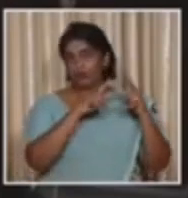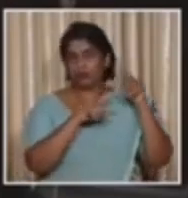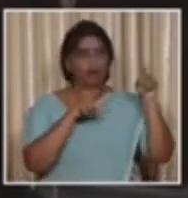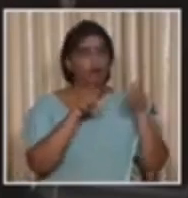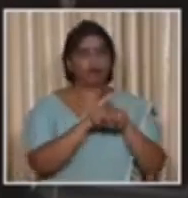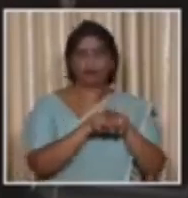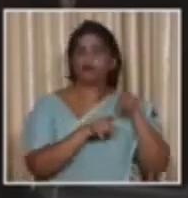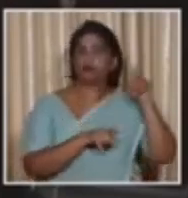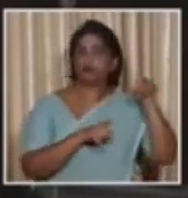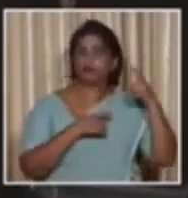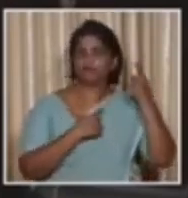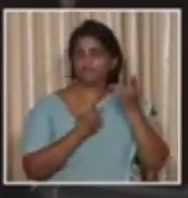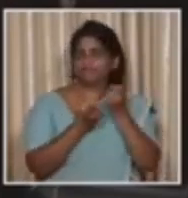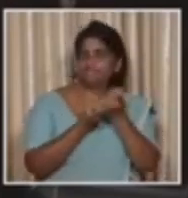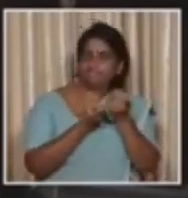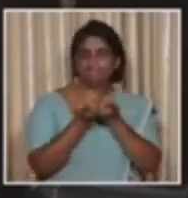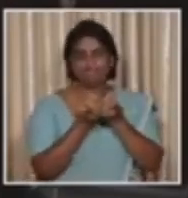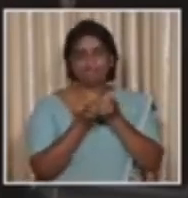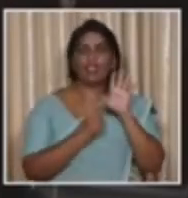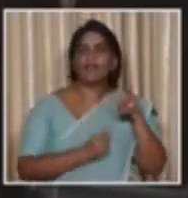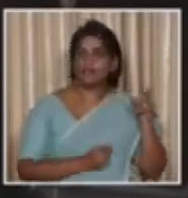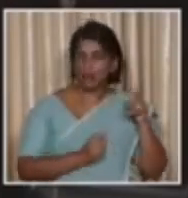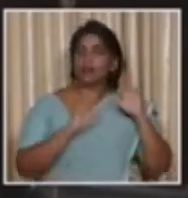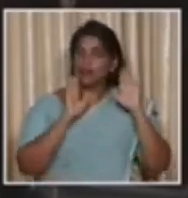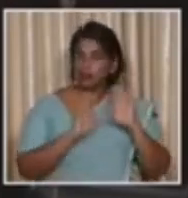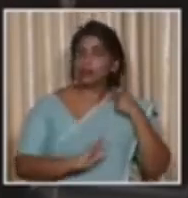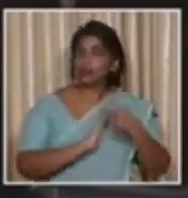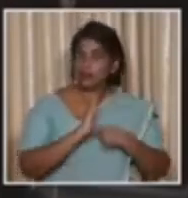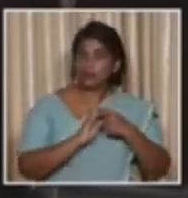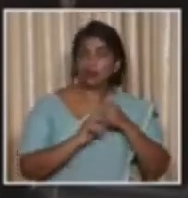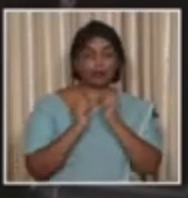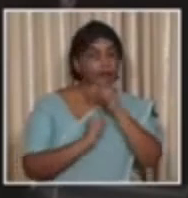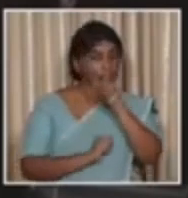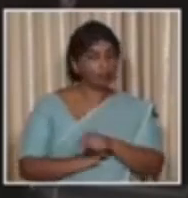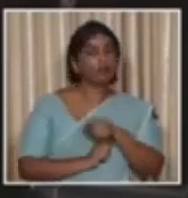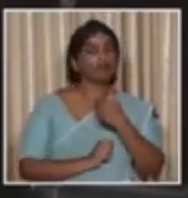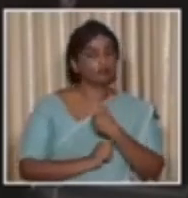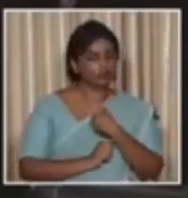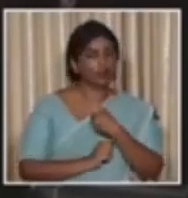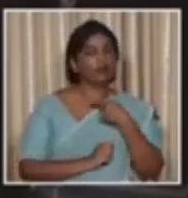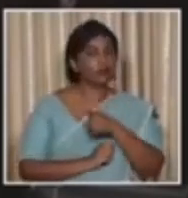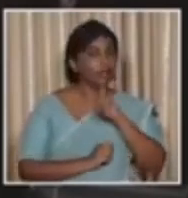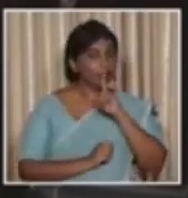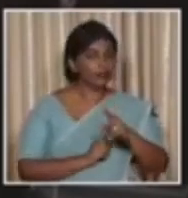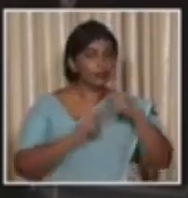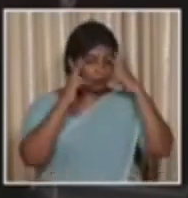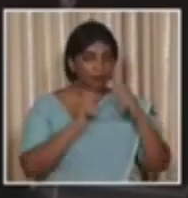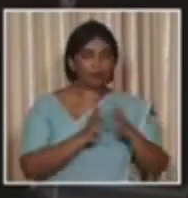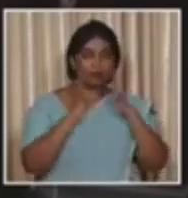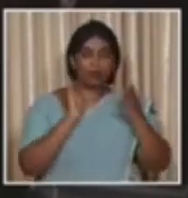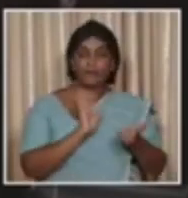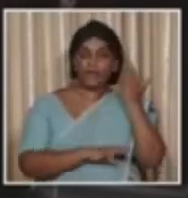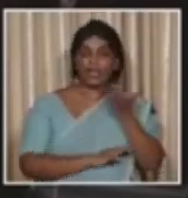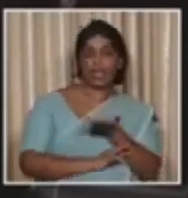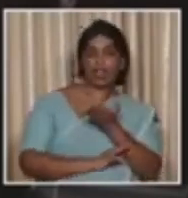එක්ක ඔවුන් අපිත් එක්ක කරට කර හැපෙන තැනක ඉන්නවා. නමුත් ශ්‍රී ලාංකික ශ්‍රමිකයාට තමයි අපිට මේ ඔබ කියපු අරාබිකරේ වැඩිම